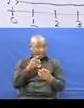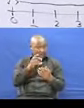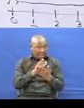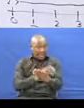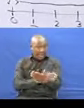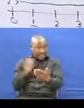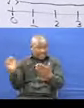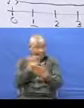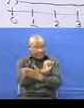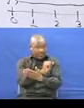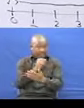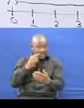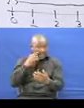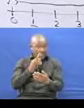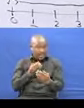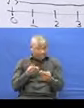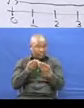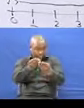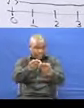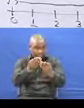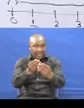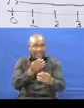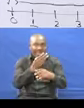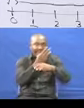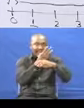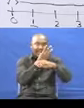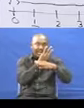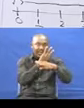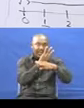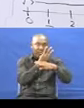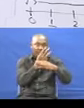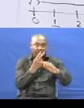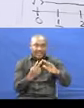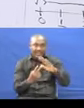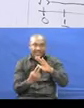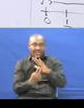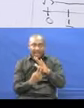sijafuta ubao, hebu jaribu swali hili na wewe. Tatu ya saba